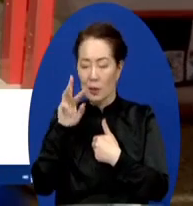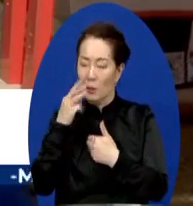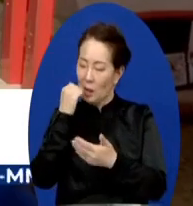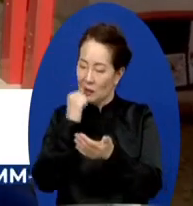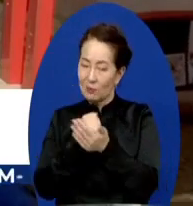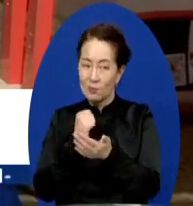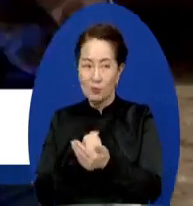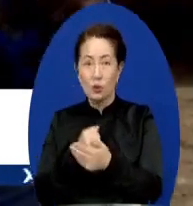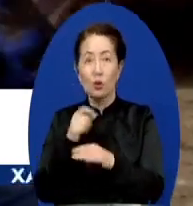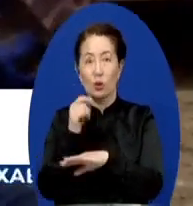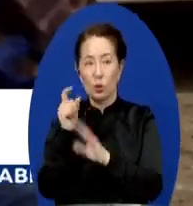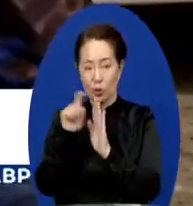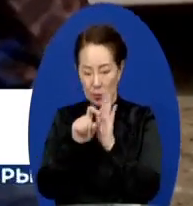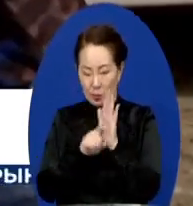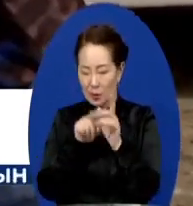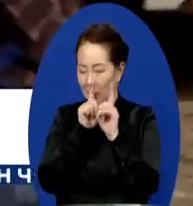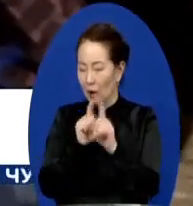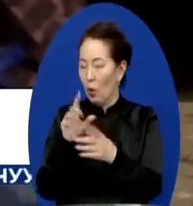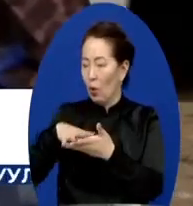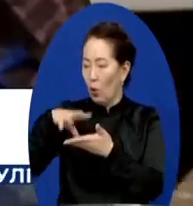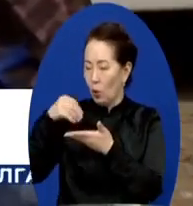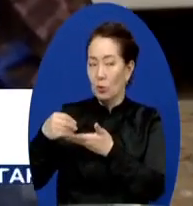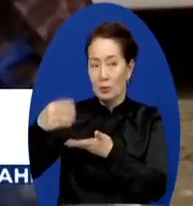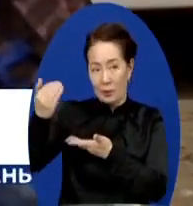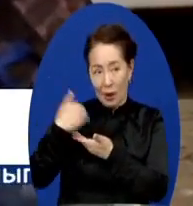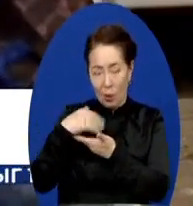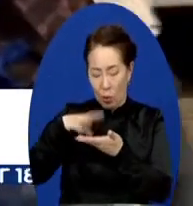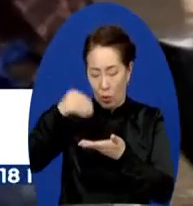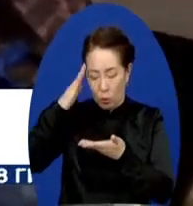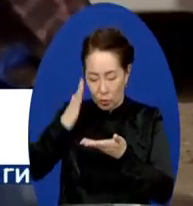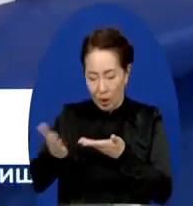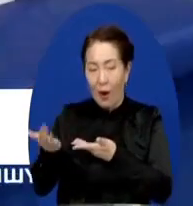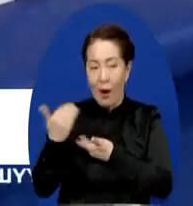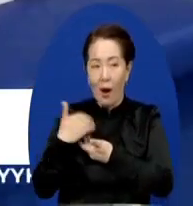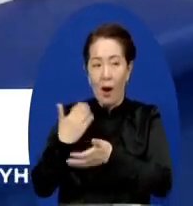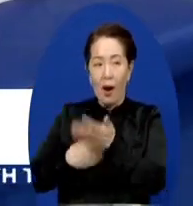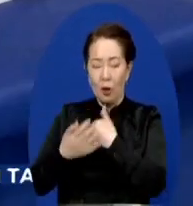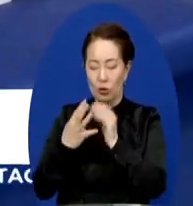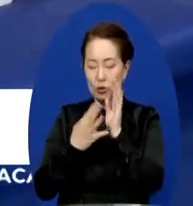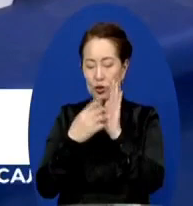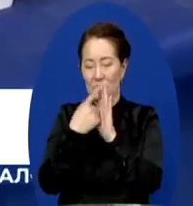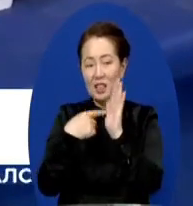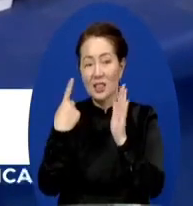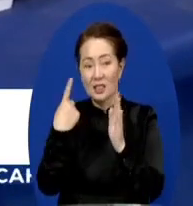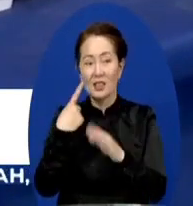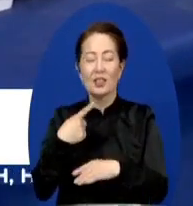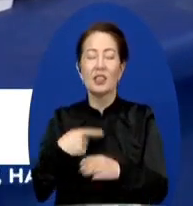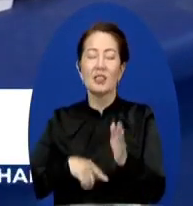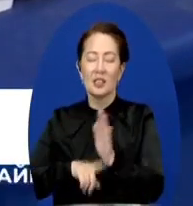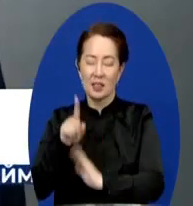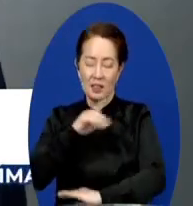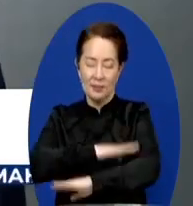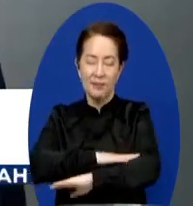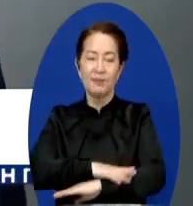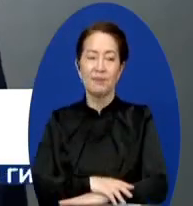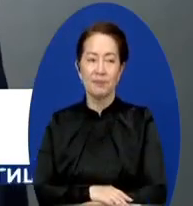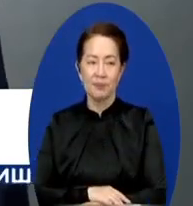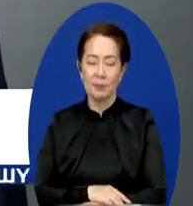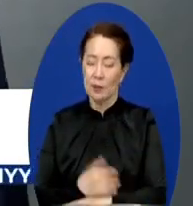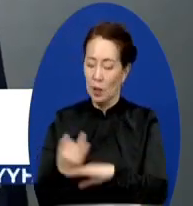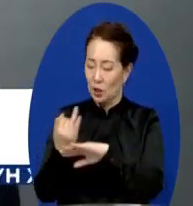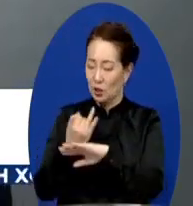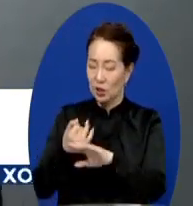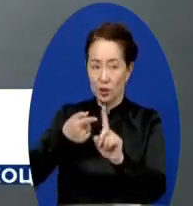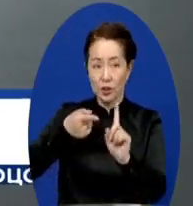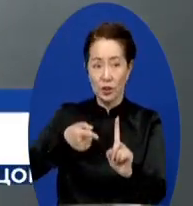магадлан итгэмжлэгдсэн хөтөлбөрүүдээр оюутан илсүүлэх юм. Эхний хэсэгчд 9-р сарын 1-ээс Өмнөгов аймагт хичээллэж эхэлнэ.